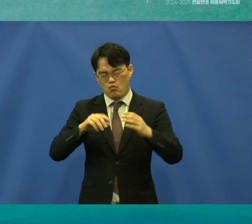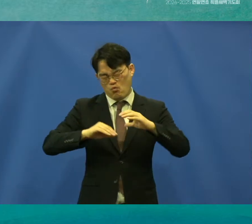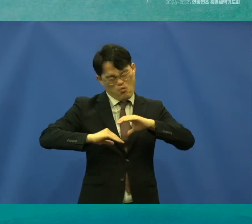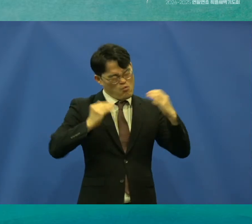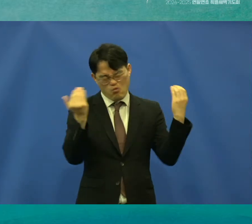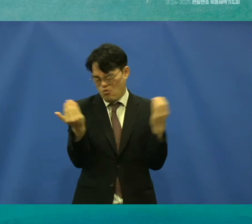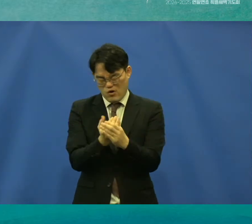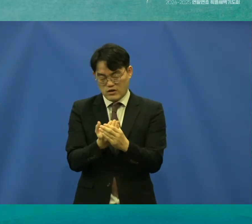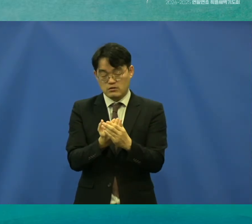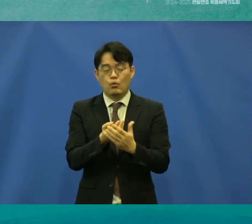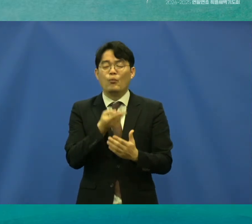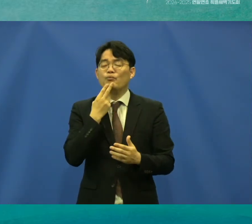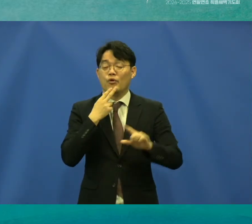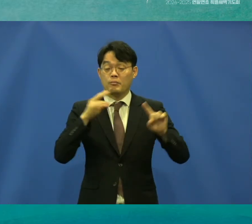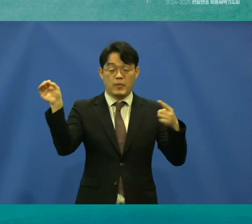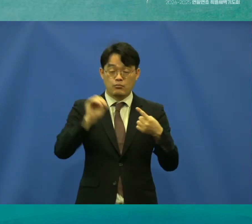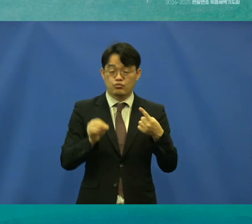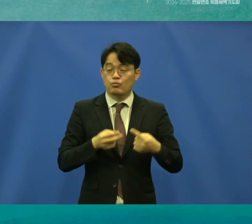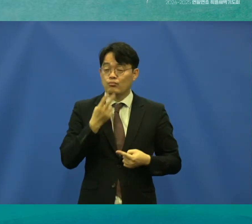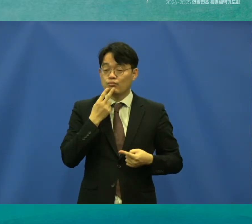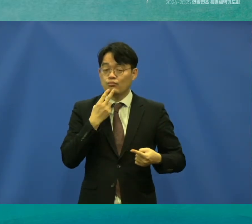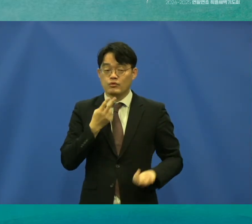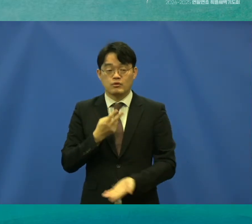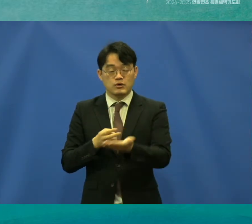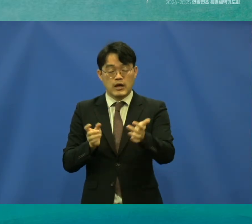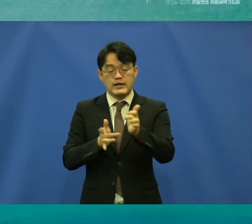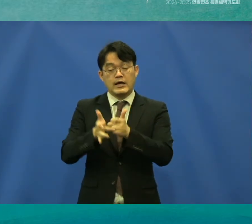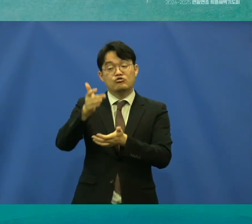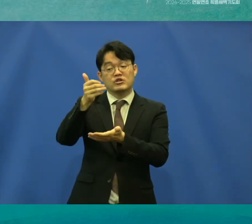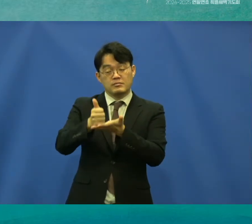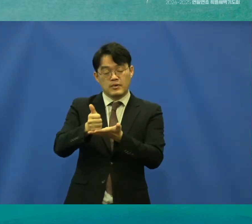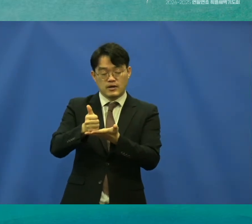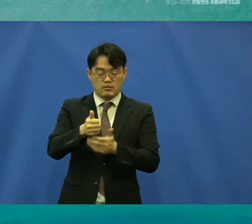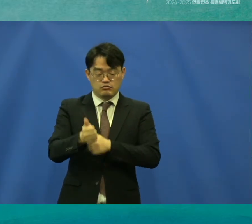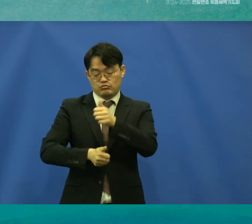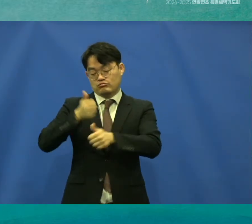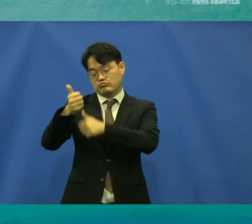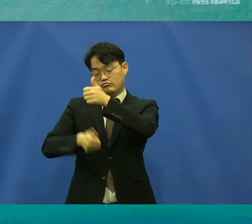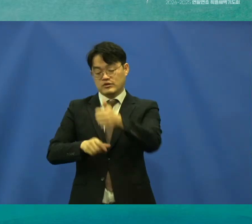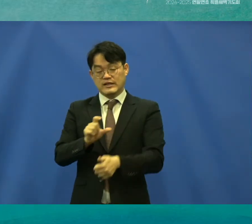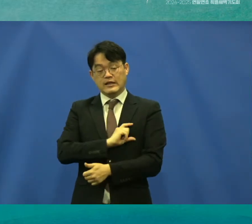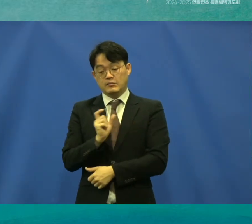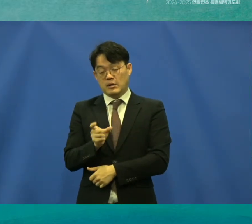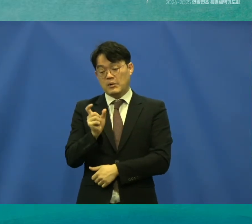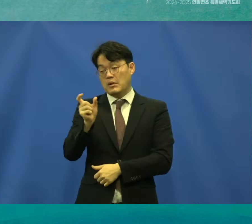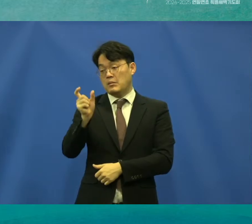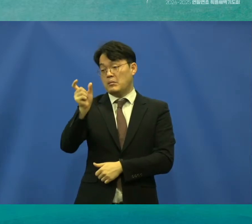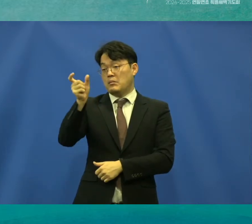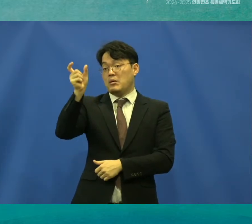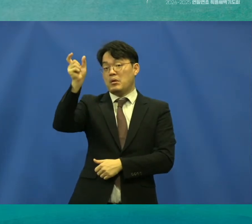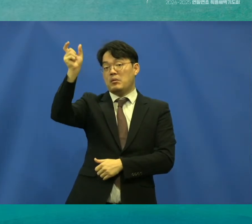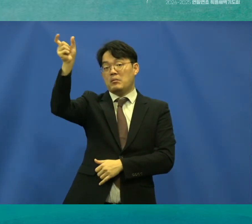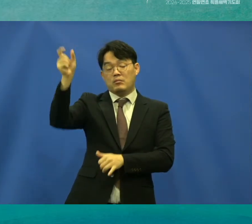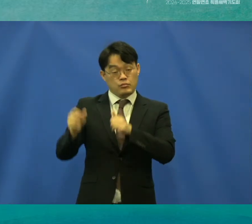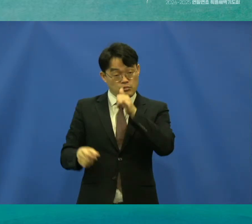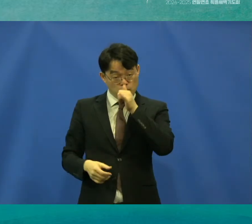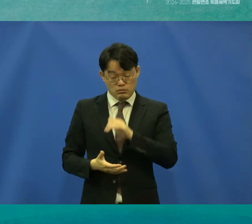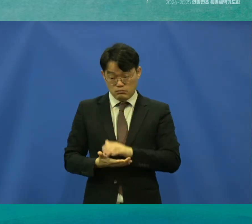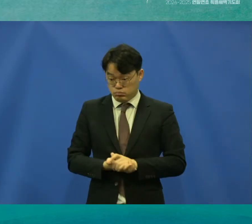예수님의 족보를 보십시오. 왜 거기에 그 사람의 이름이 들어가? 지워.